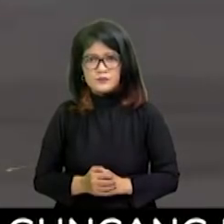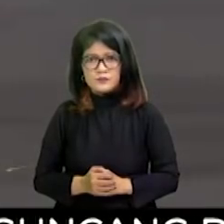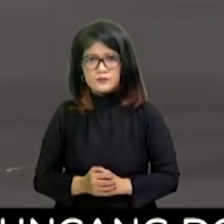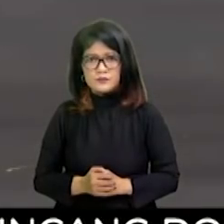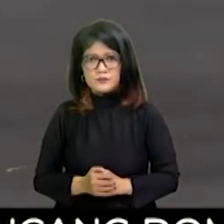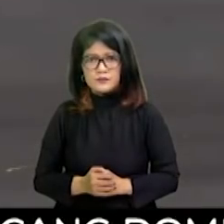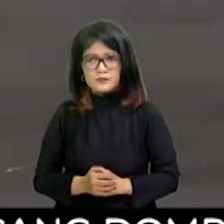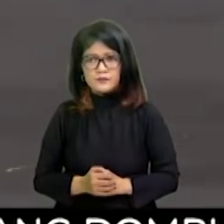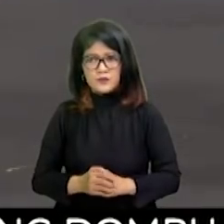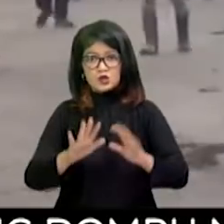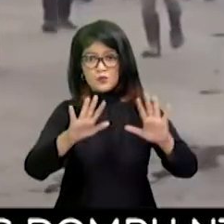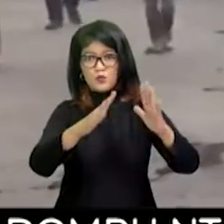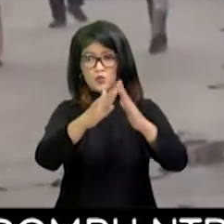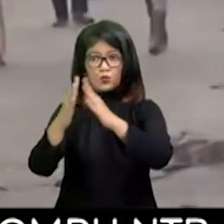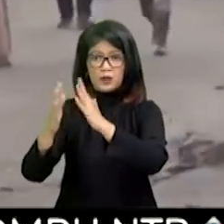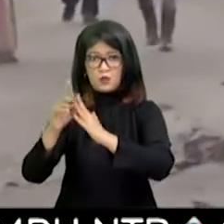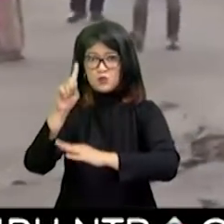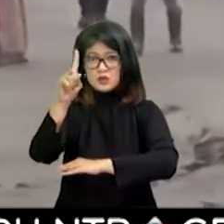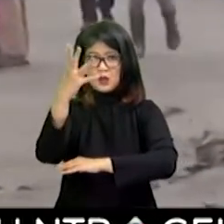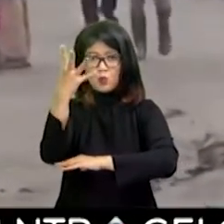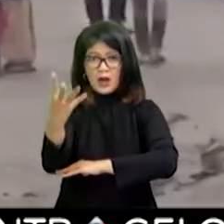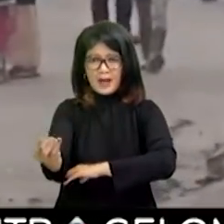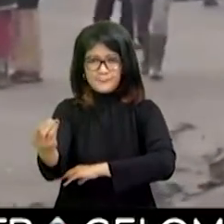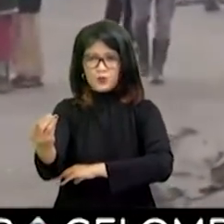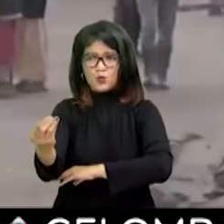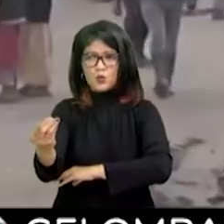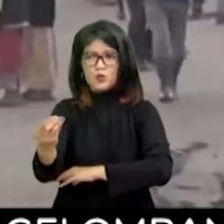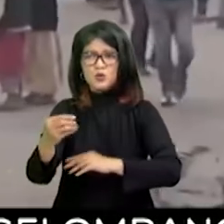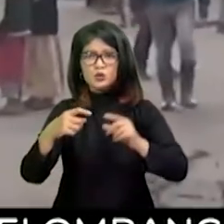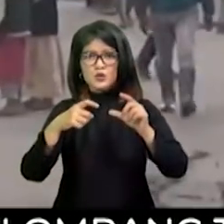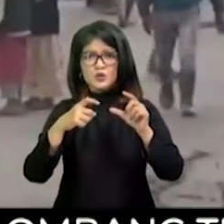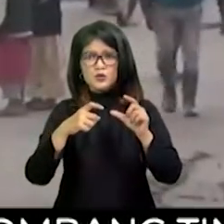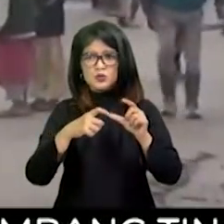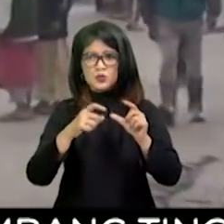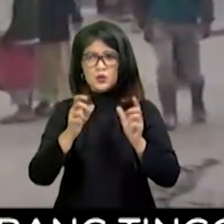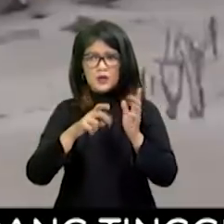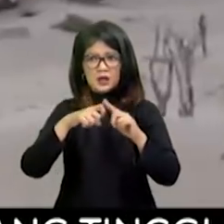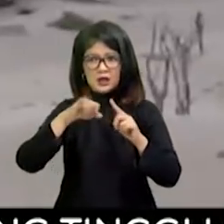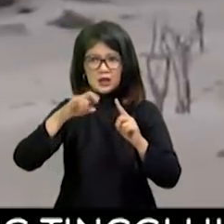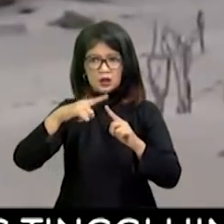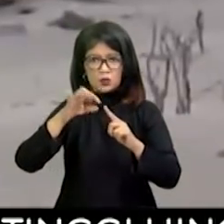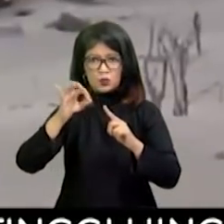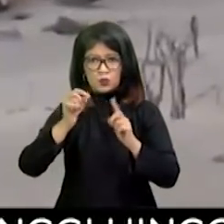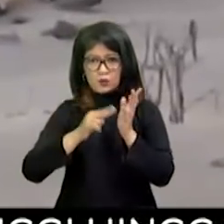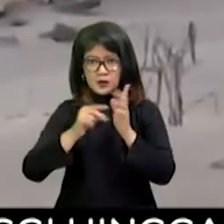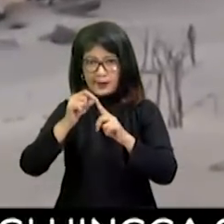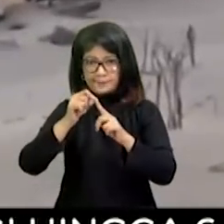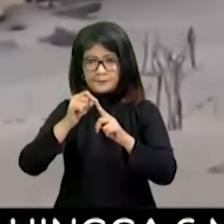Puluhan rumah di satu perkampungan di kawasan Desa Supiturang, Pronojiwo, Lumajang, Jawa Timur tertimbun abu